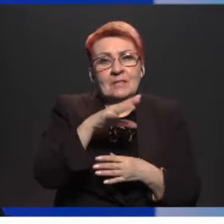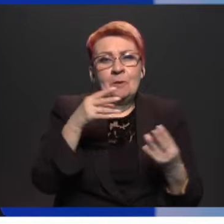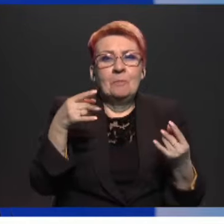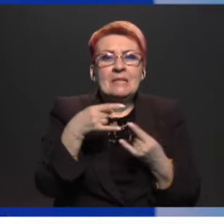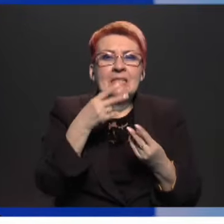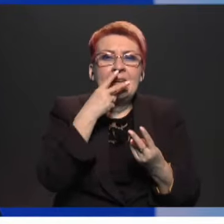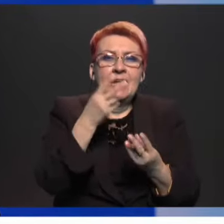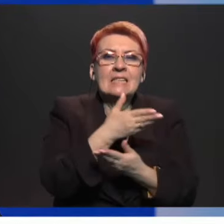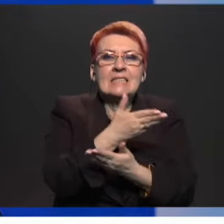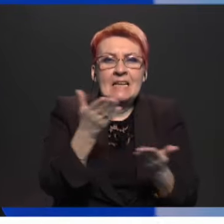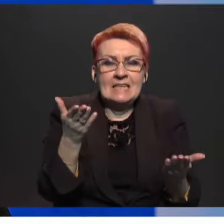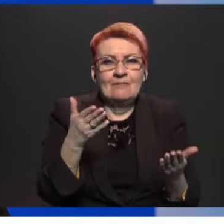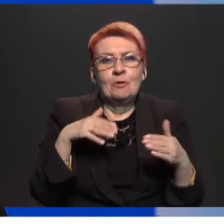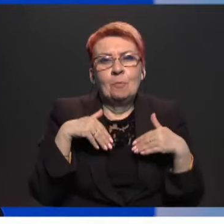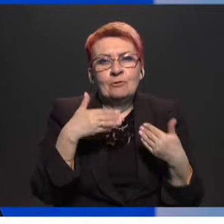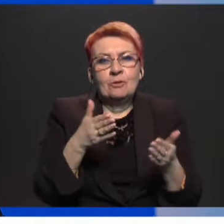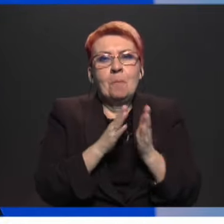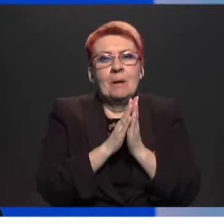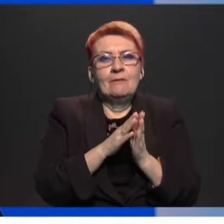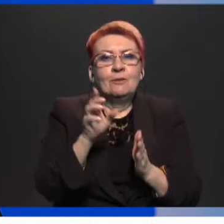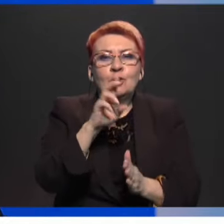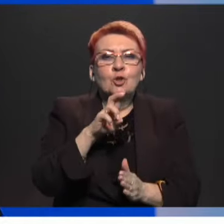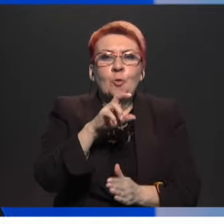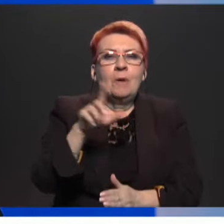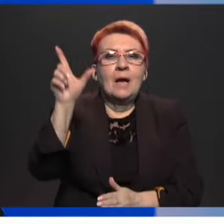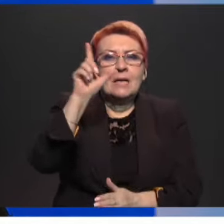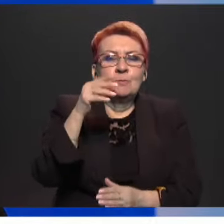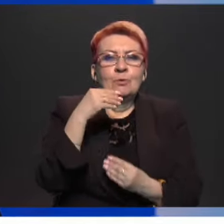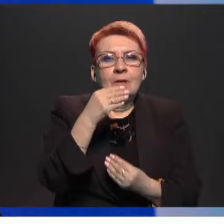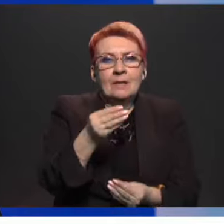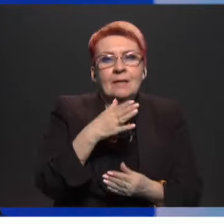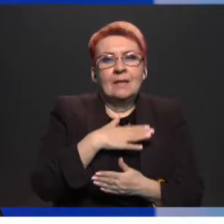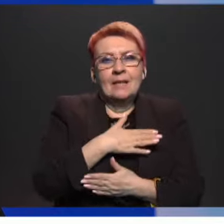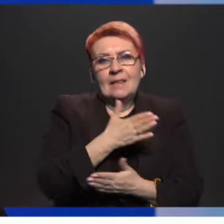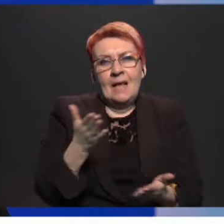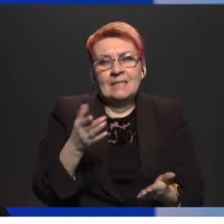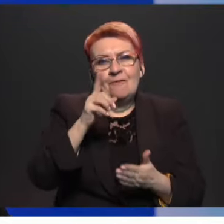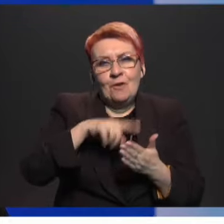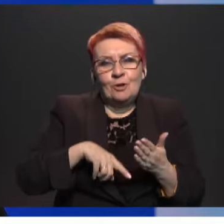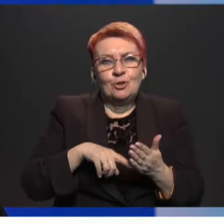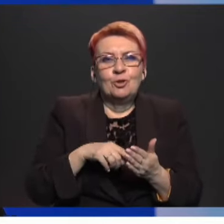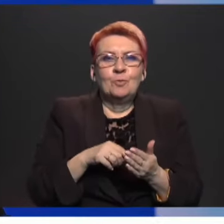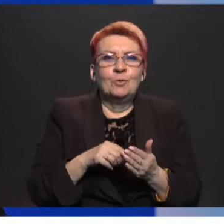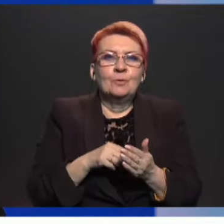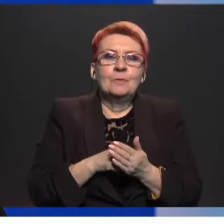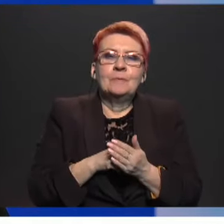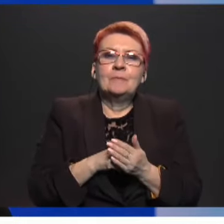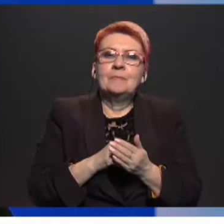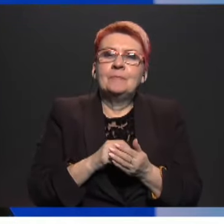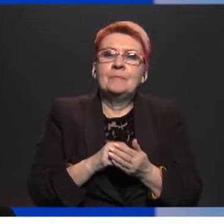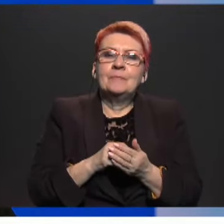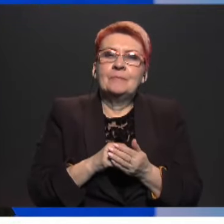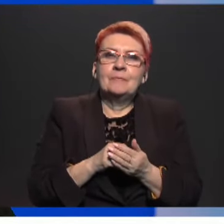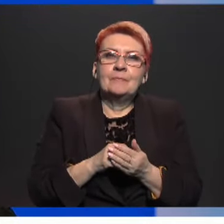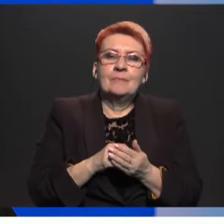телезрителям и пожелал бы даже молитвенно, чтобы Господь дал возможность каждому верующему православному христианину на первой седмице выкроить хотя